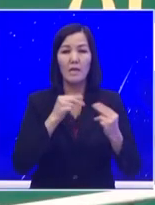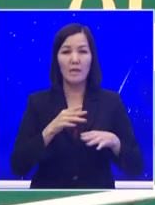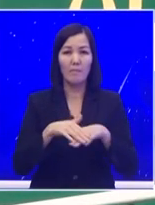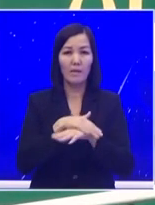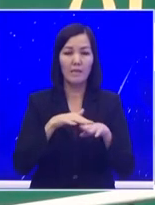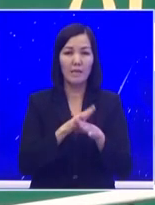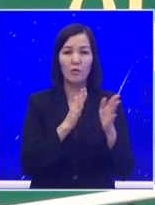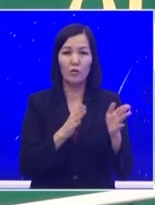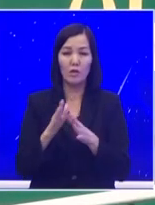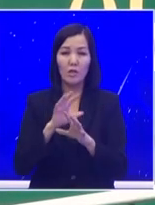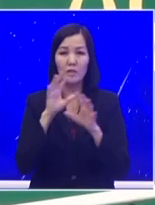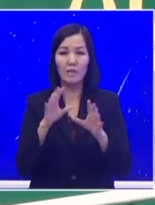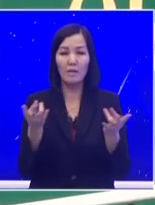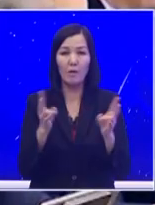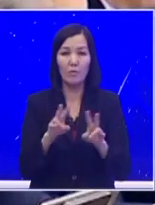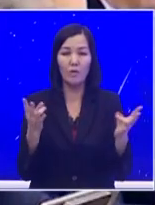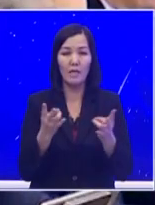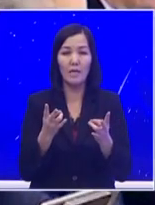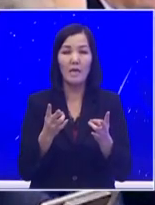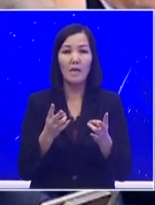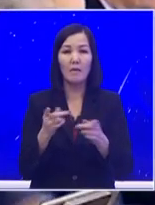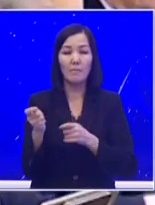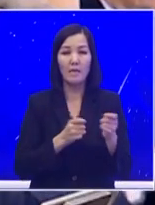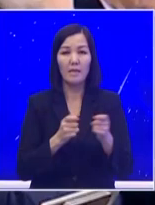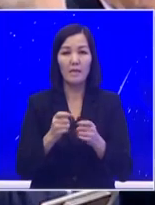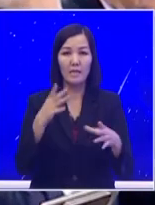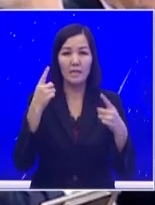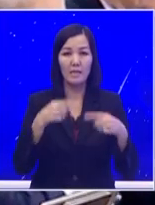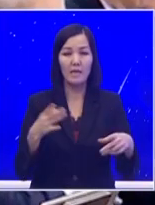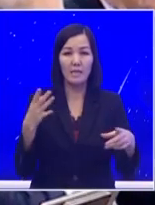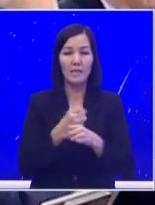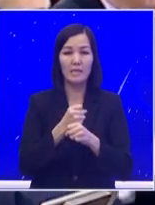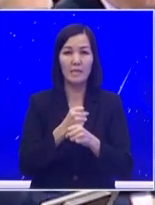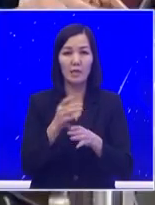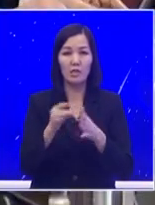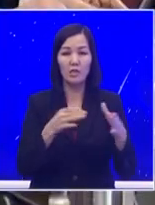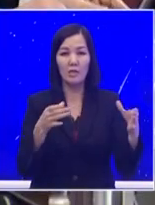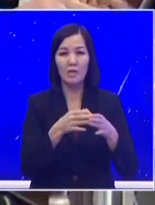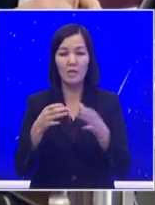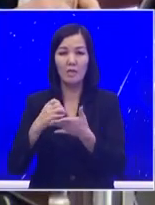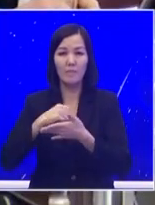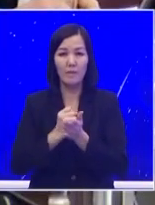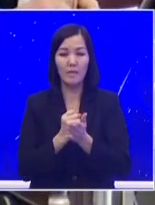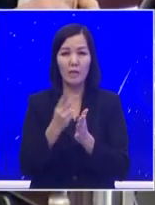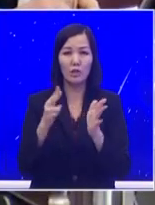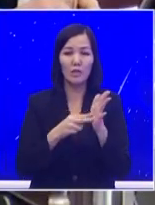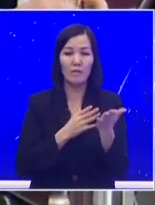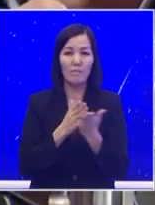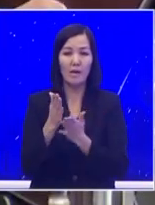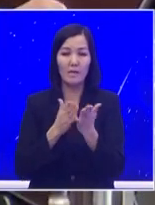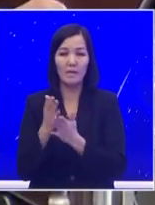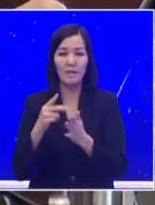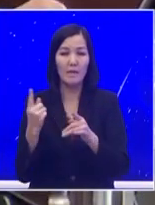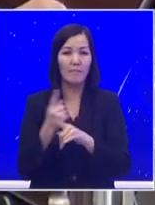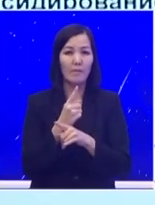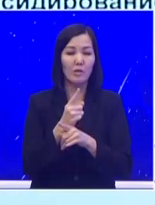нарығында тұрақтылықты сақтап қалу. Ол үшін ел билігі дағдарысқа қарсы жедел шаралар топтамасын бекітті. Бастама 7 бағыттан тұрады.